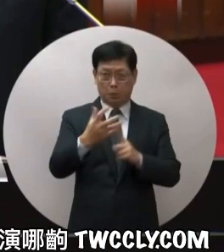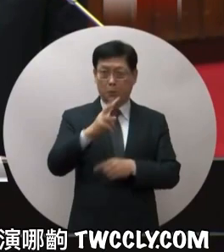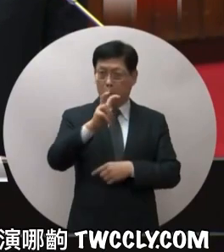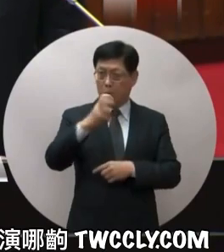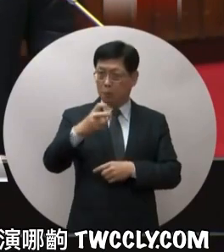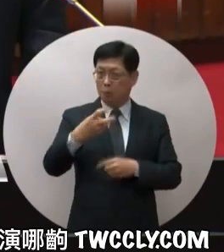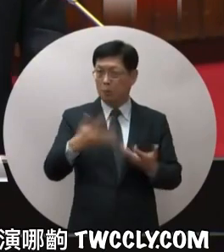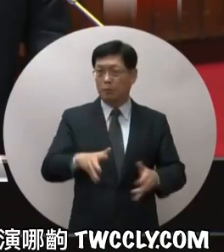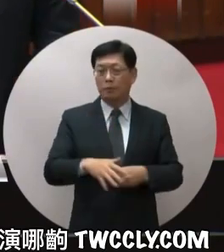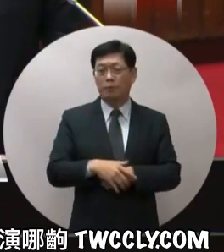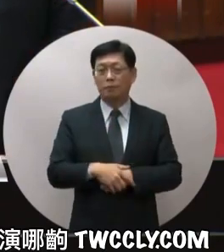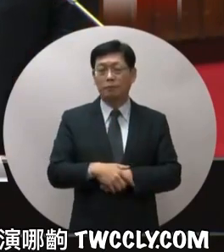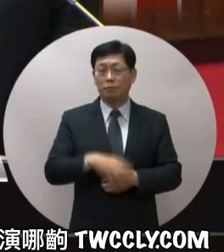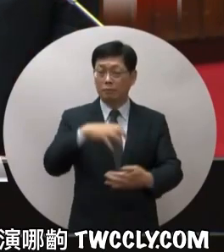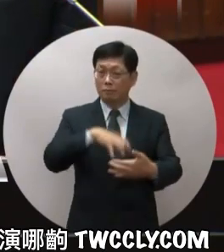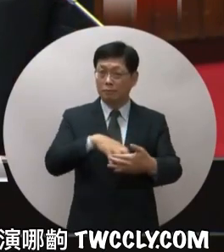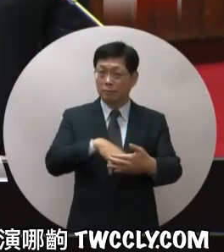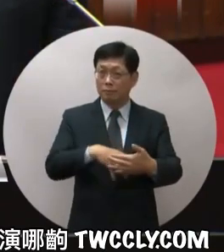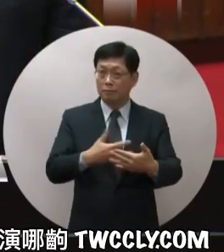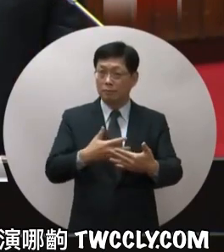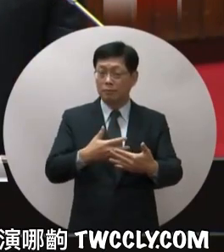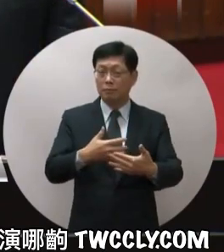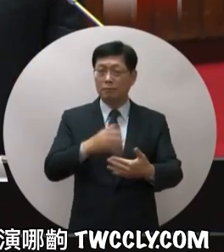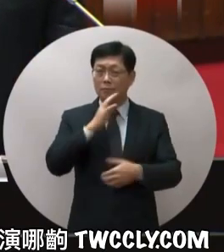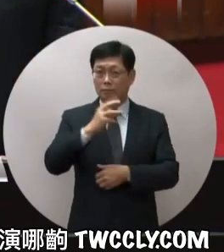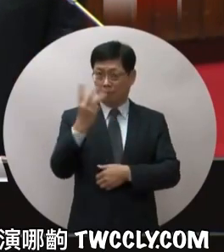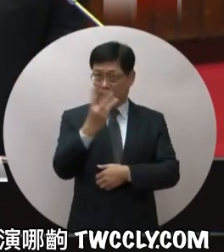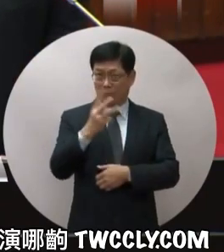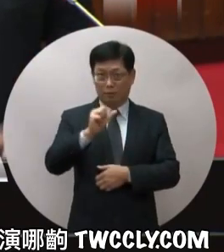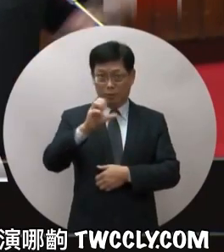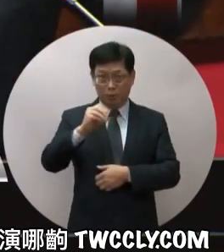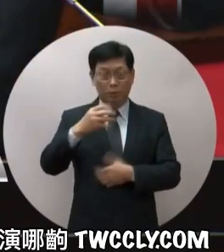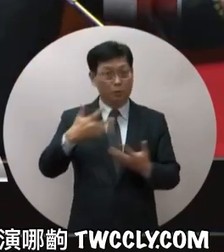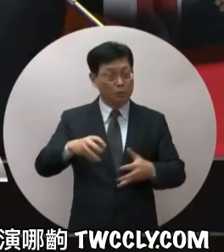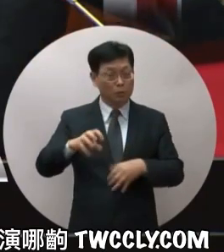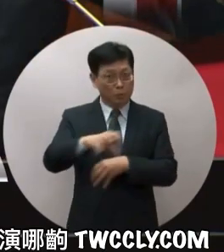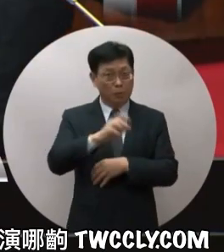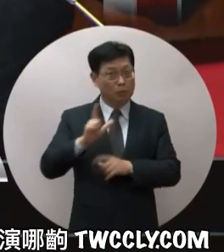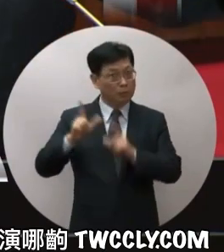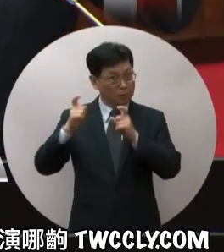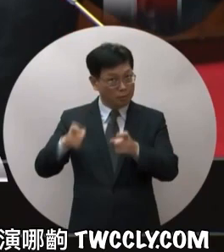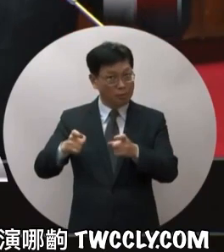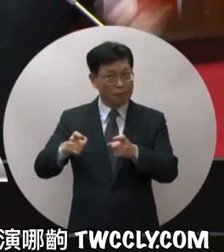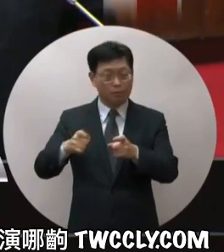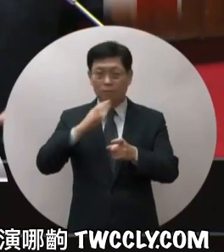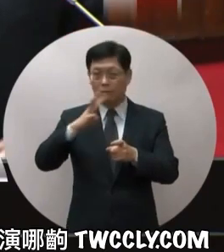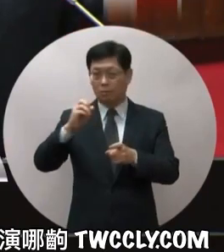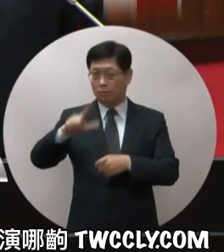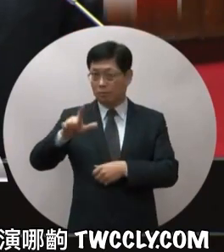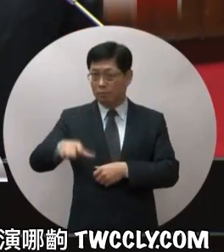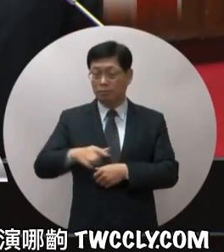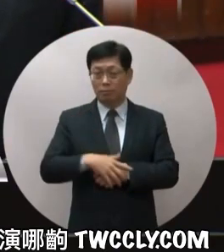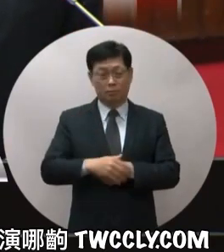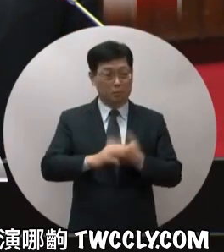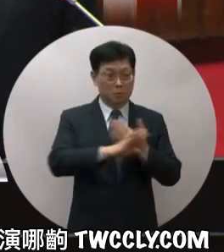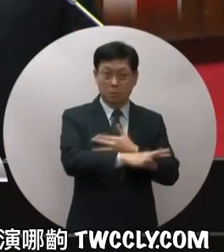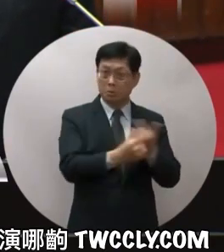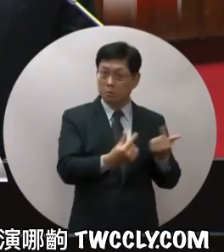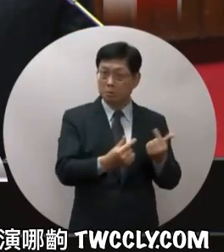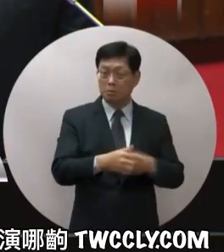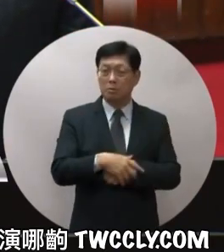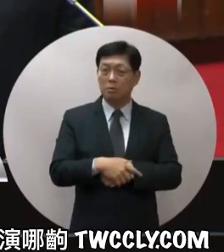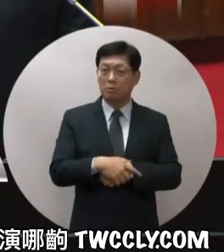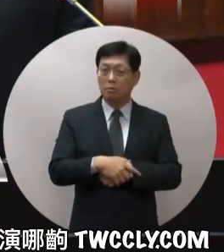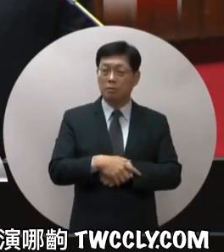人的銀口那麼其中有3-5萬人的銀口東港東港是4萬人而已村的包含到